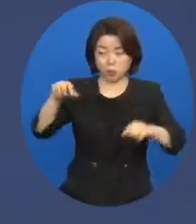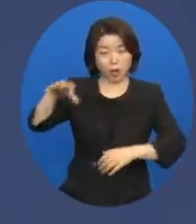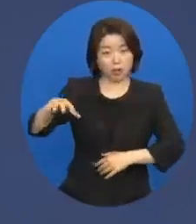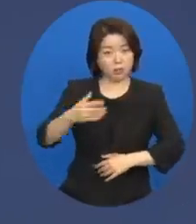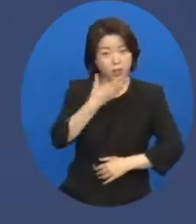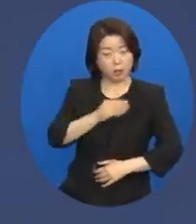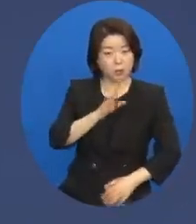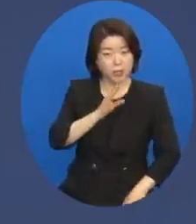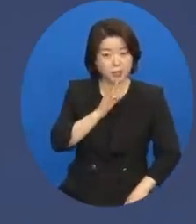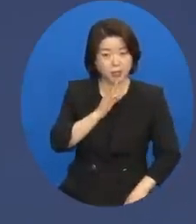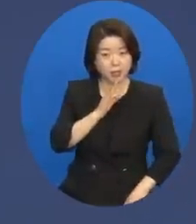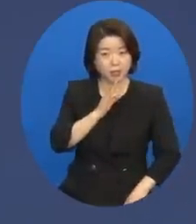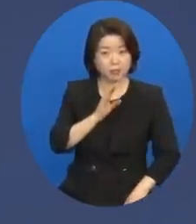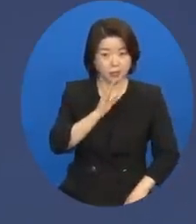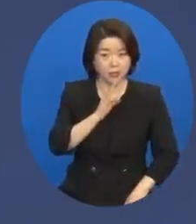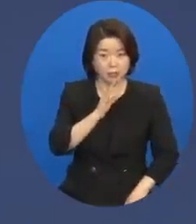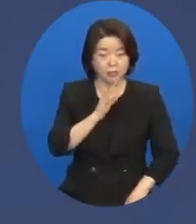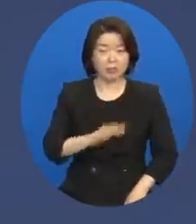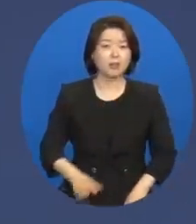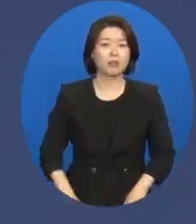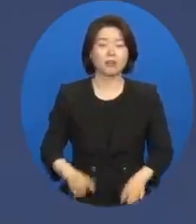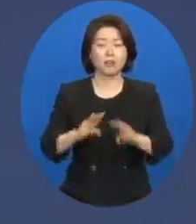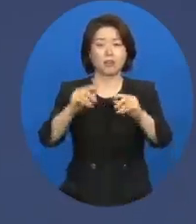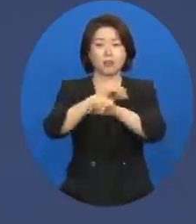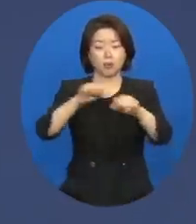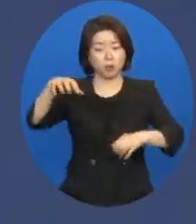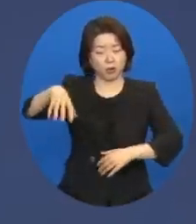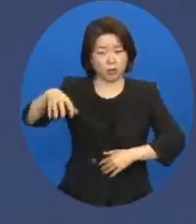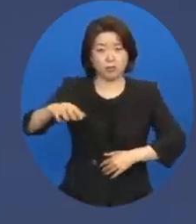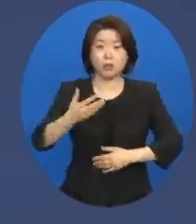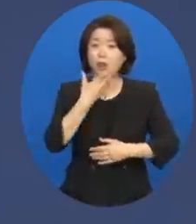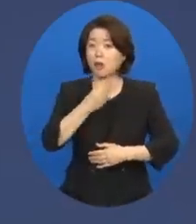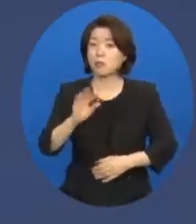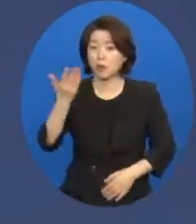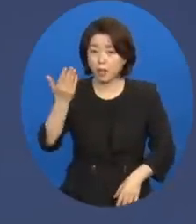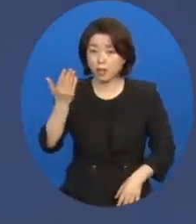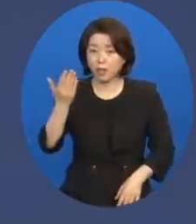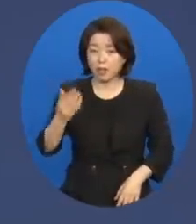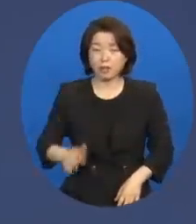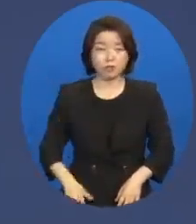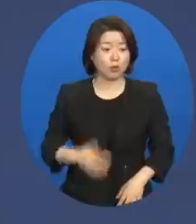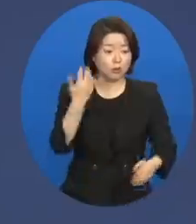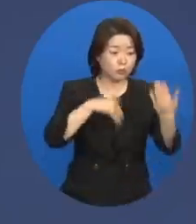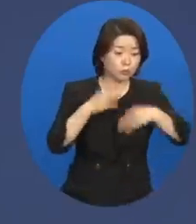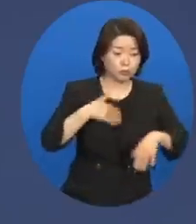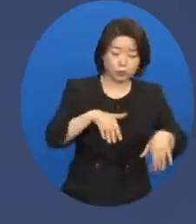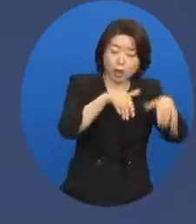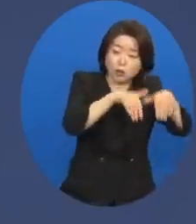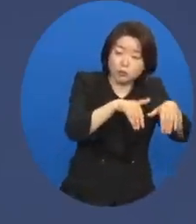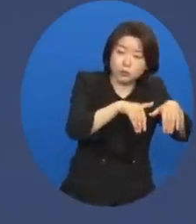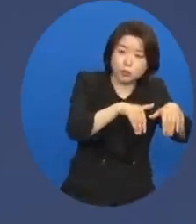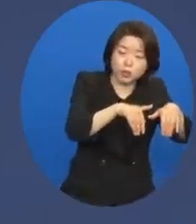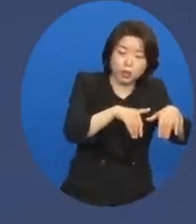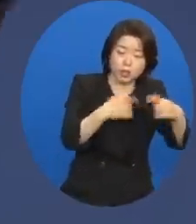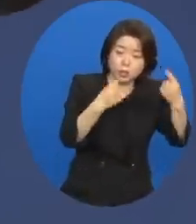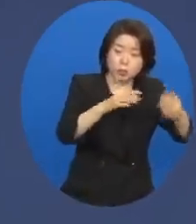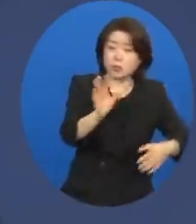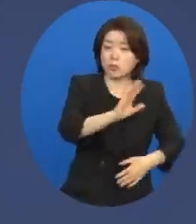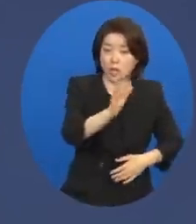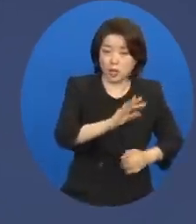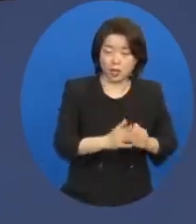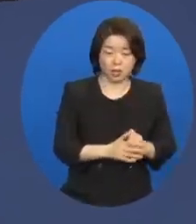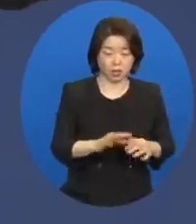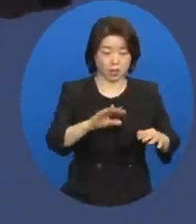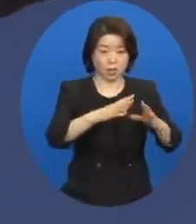돼. 그렇죠? 광야에서는 행복했어야 되잖아요. 누구도 자기들을 노예로 괴롭힐 사람도 없고 바로 같은